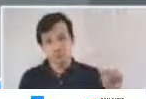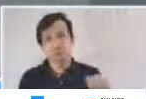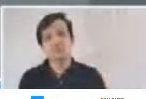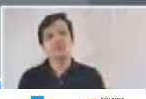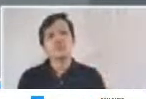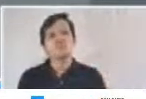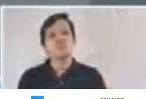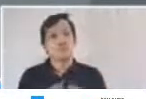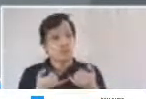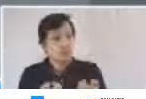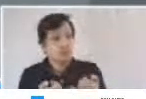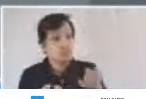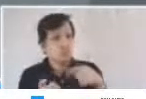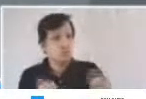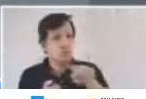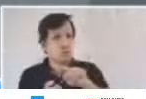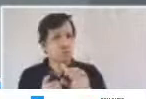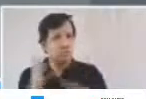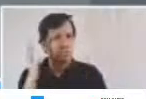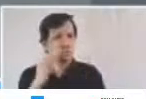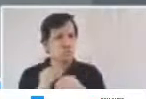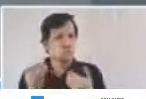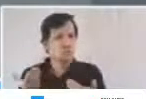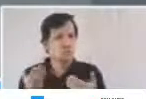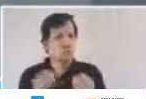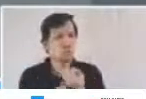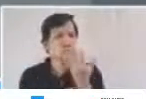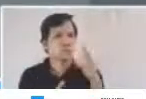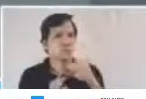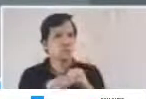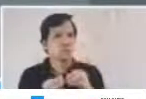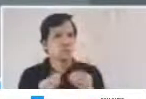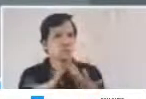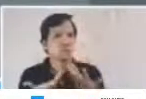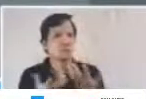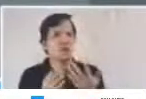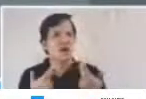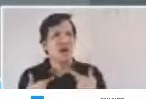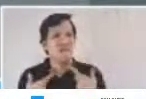6,679,668 COVID-19 cases sa buong mundo kung saan